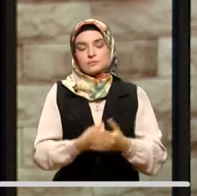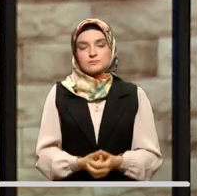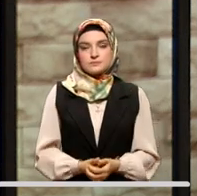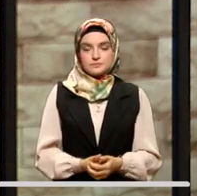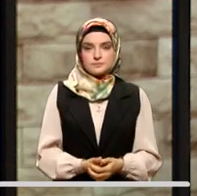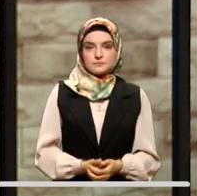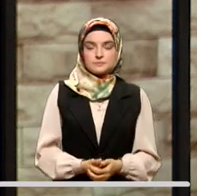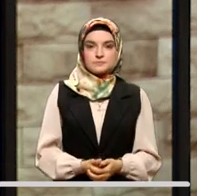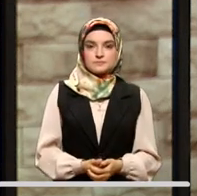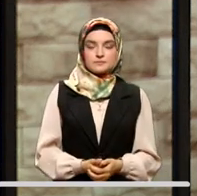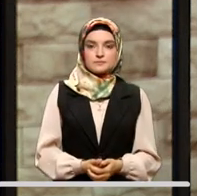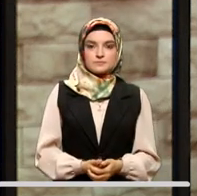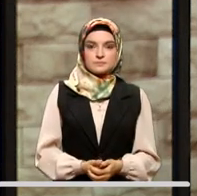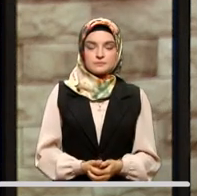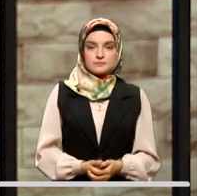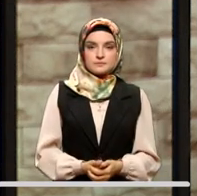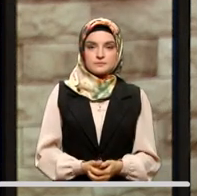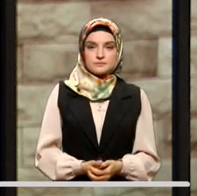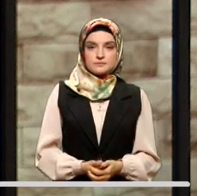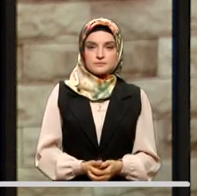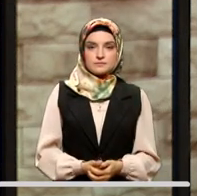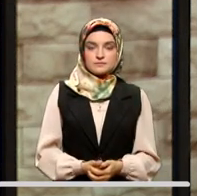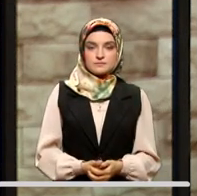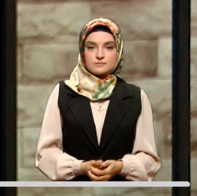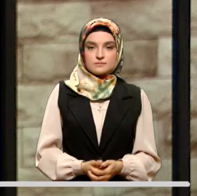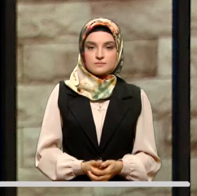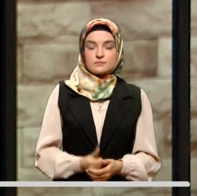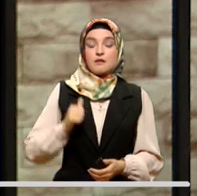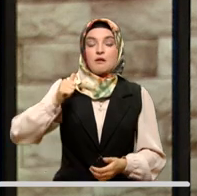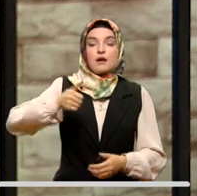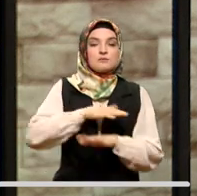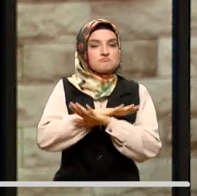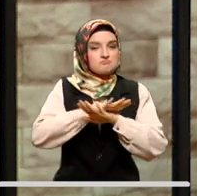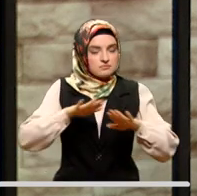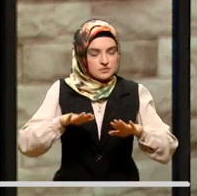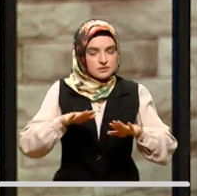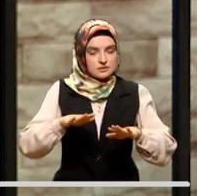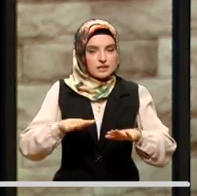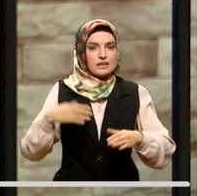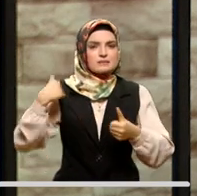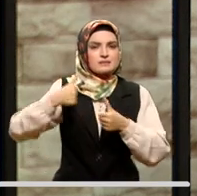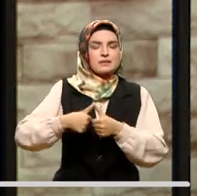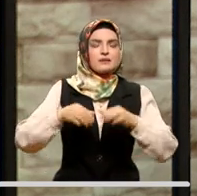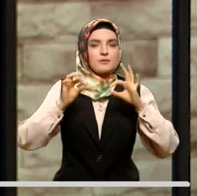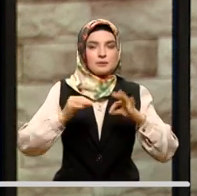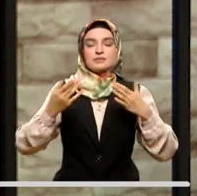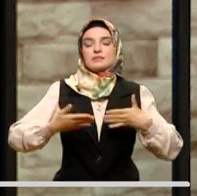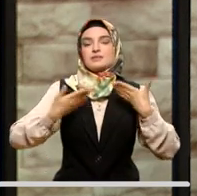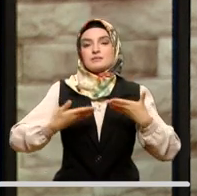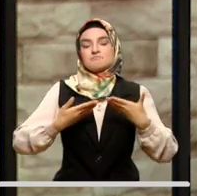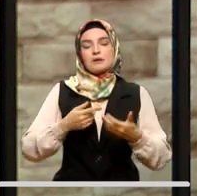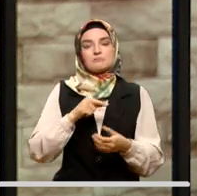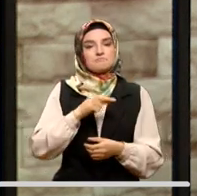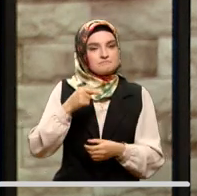günü. Dedim ya, her bitişler yeni başlangıçların heyecanı. Biz de hakikaten çok